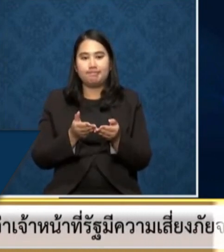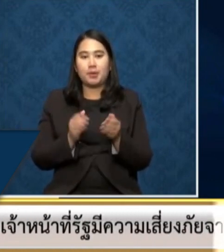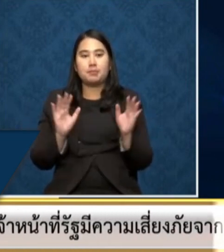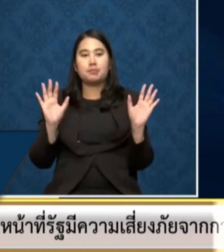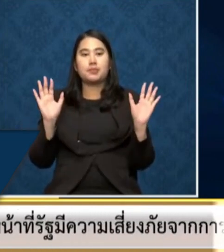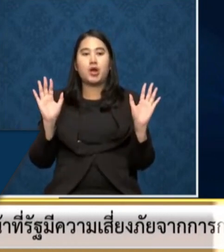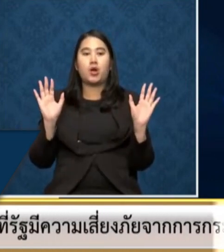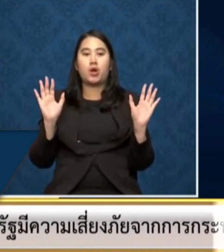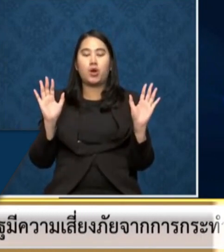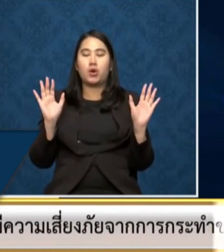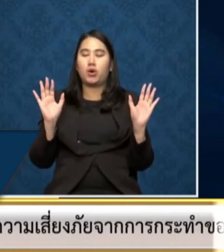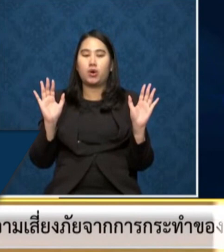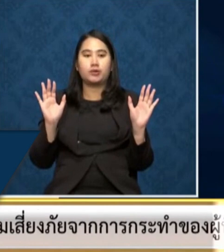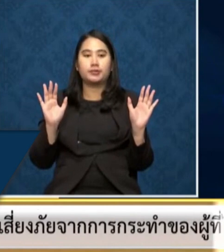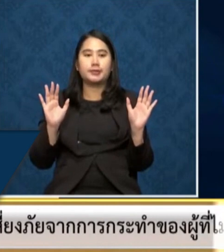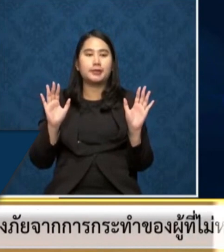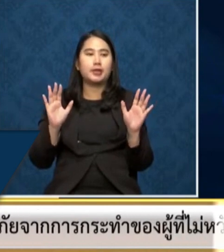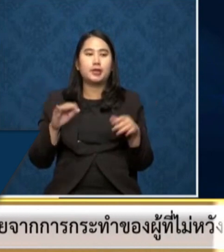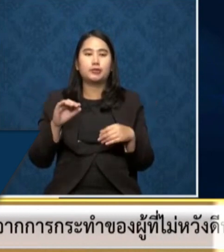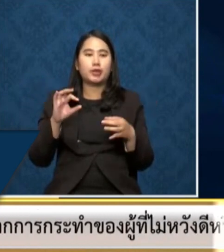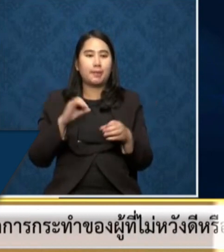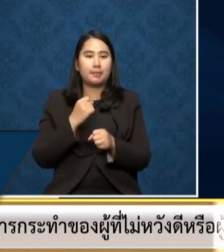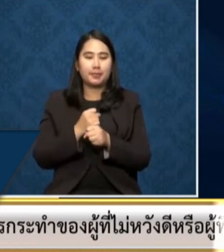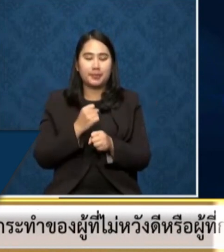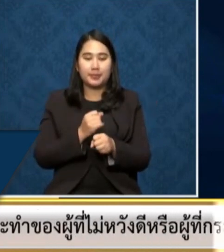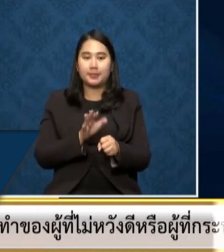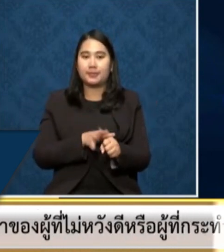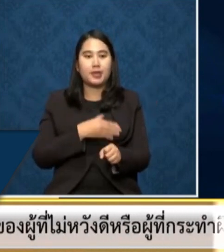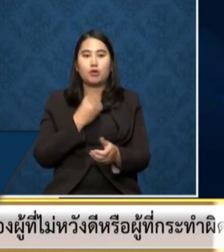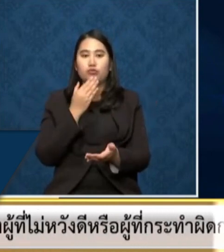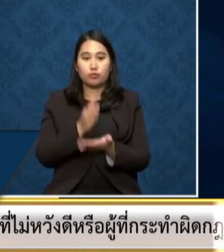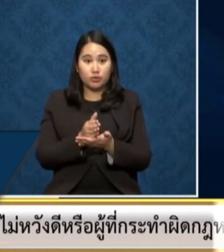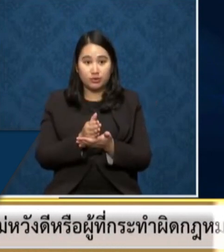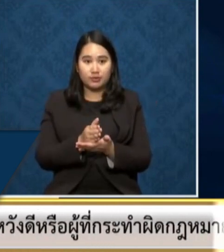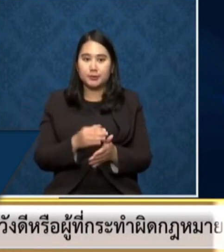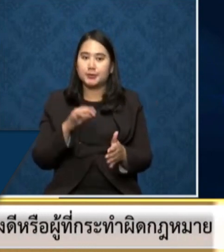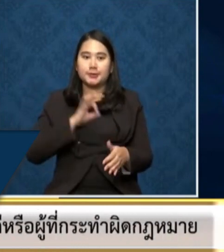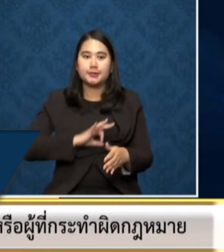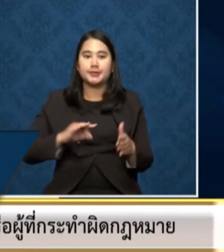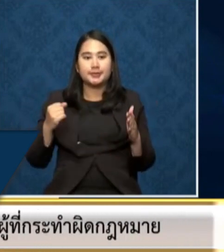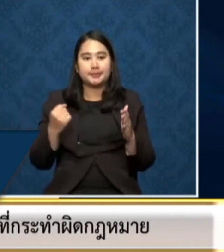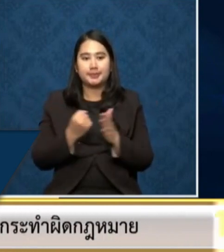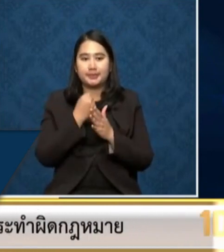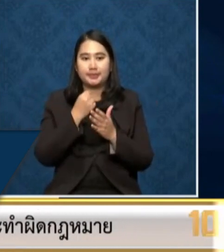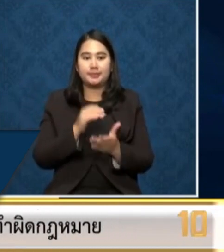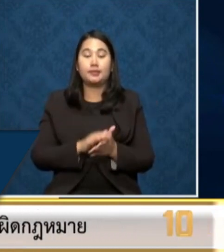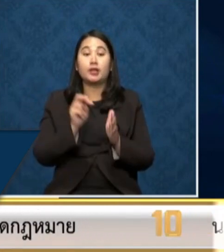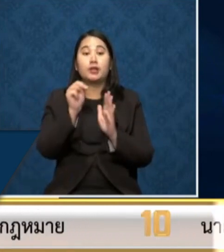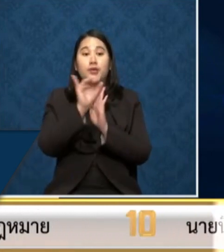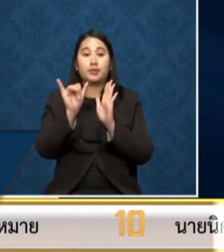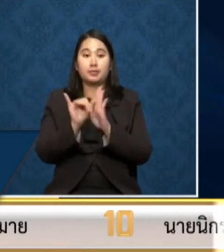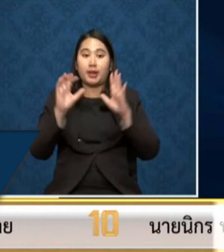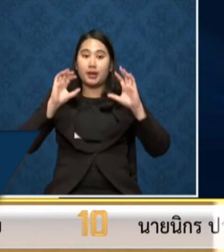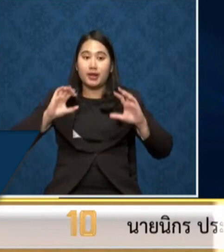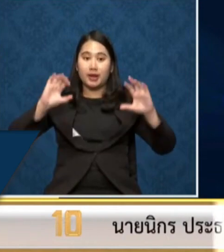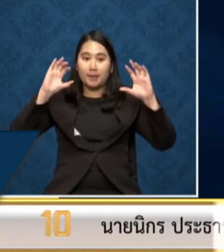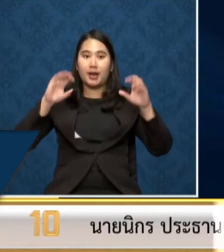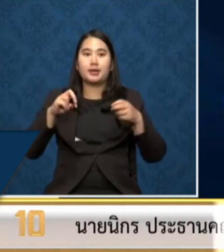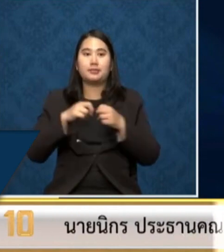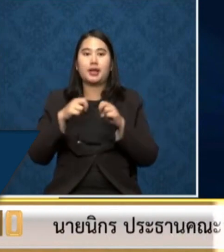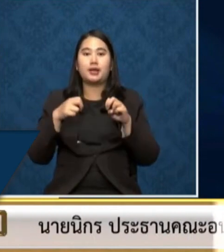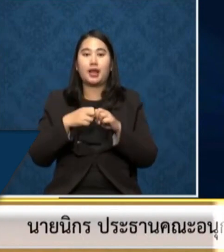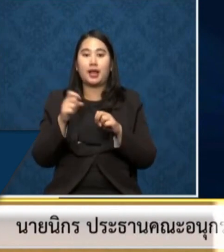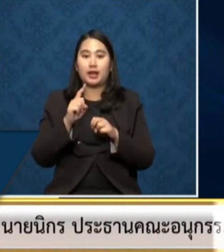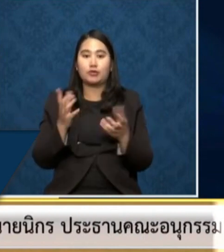สืบทอดกันมาตั้งแต่ปู่ย่าตาทวดอย่างน่าเสียดายจากนโยบายของภาครัฐที่ขาดการมีส่วน